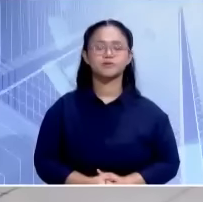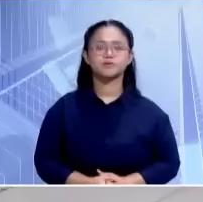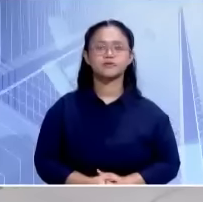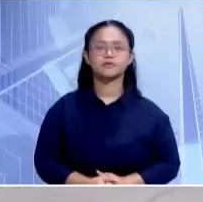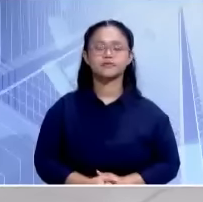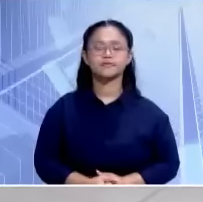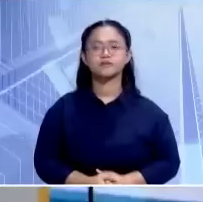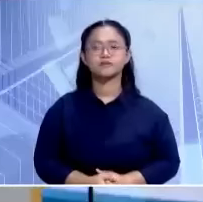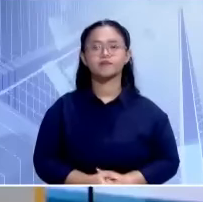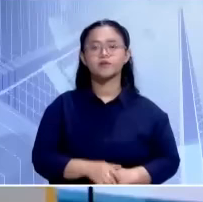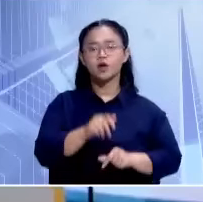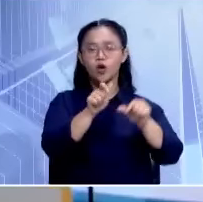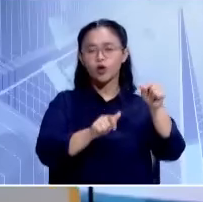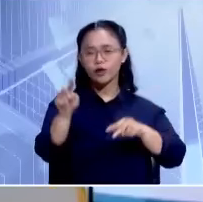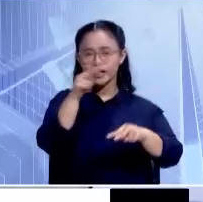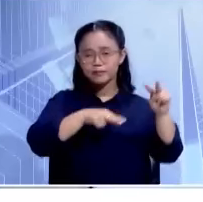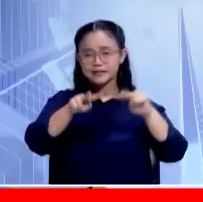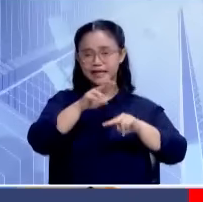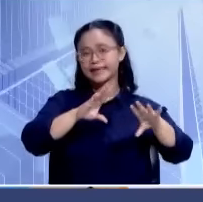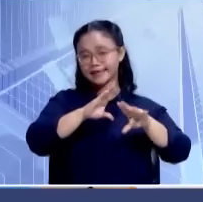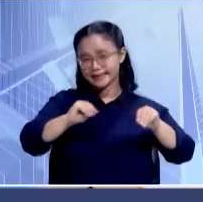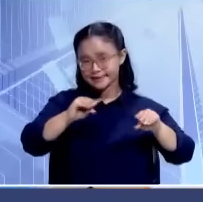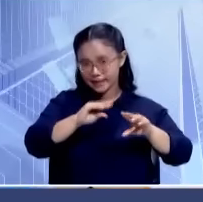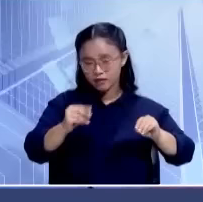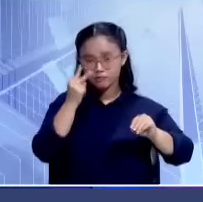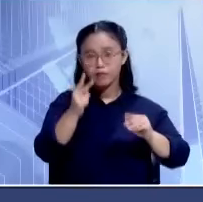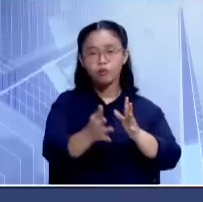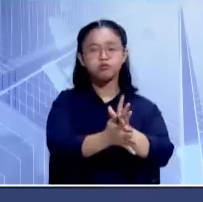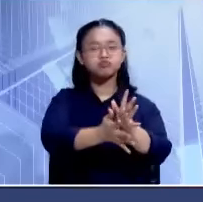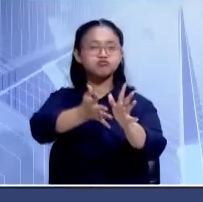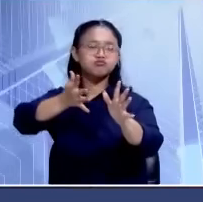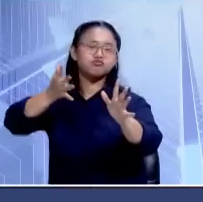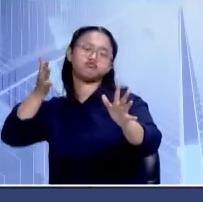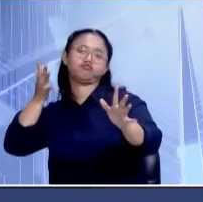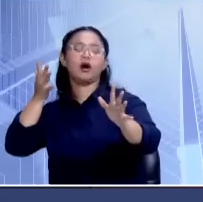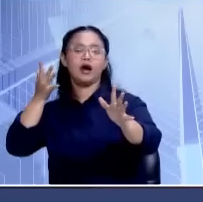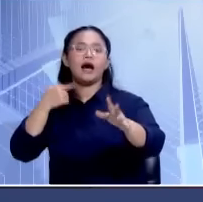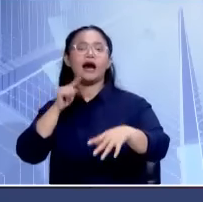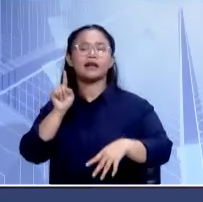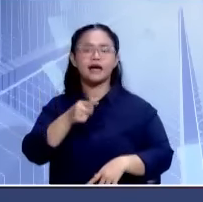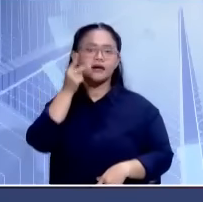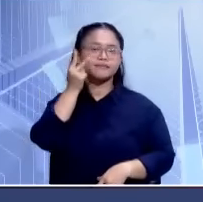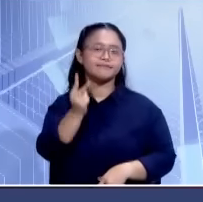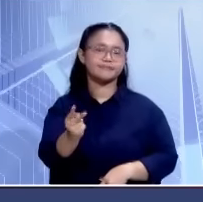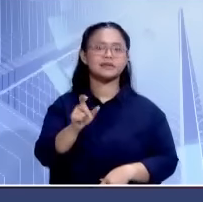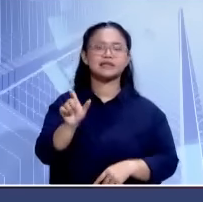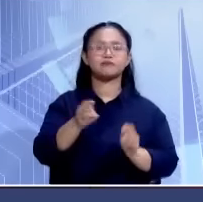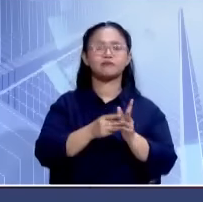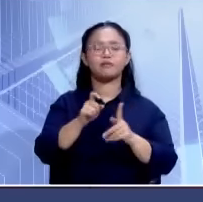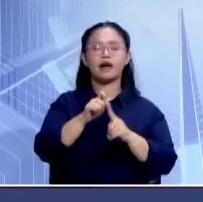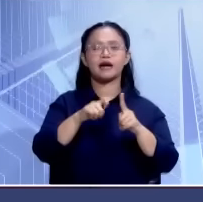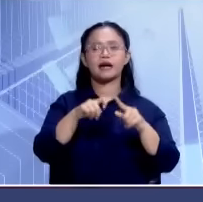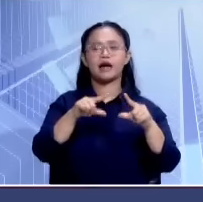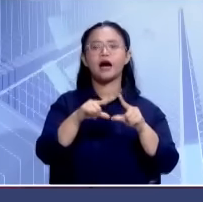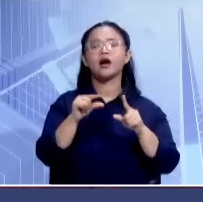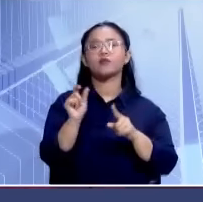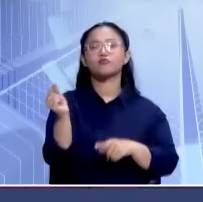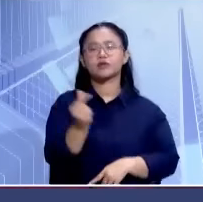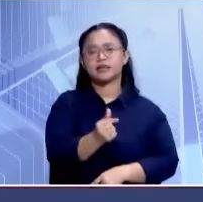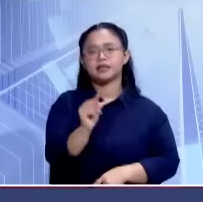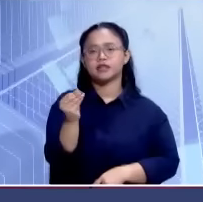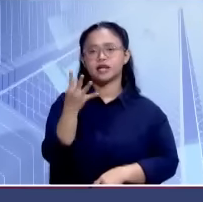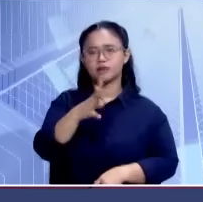melaporkan. Pemirsa, ribuan pencari kerja menyerbu bursa lowongan pekerjaan di pusat perbelanjaan kawasan Cempaka Putih, Jakarta